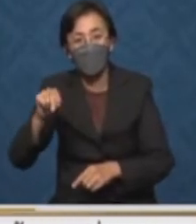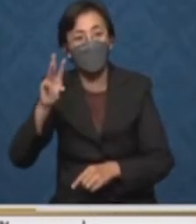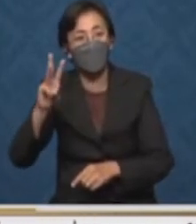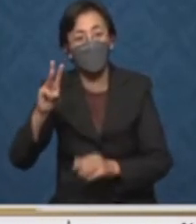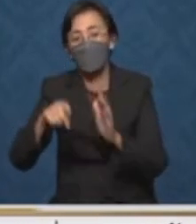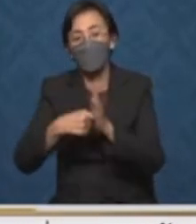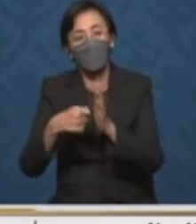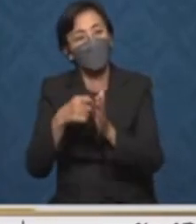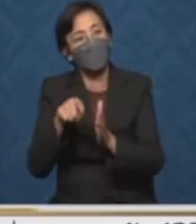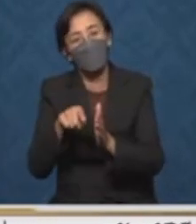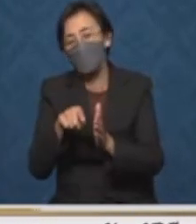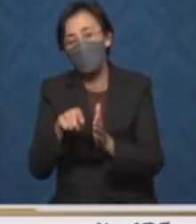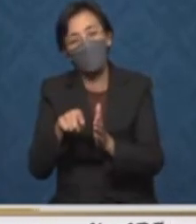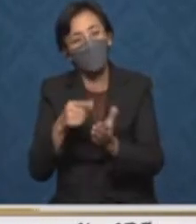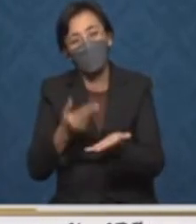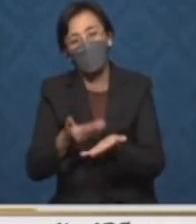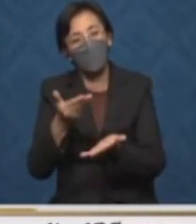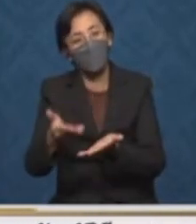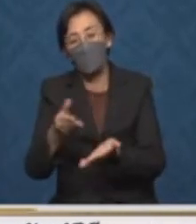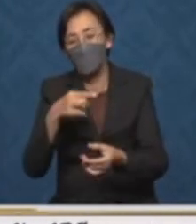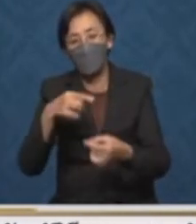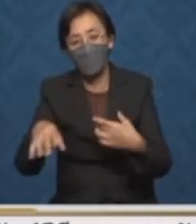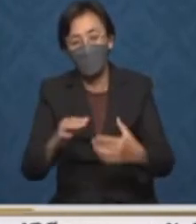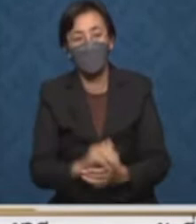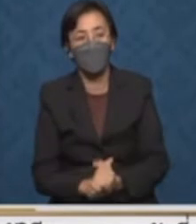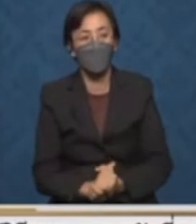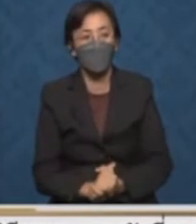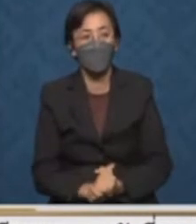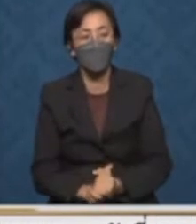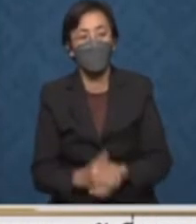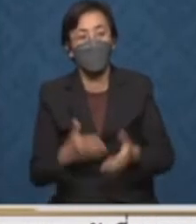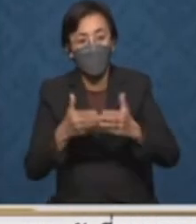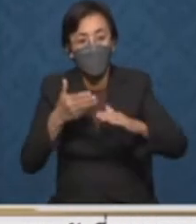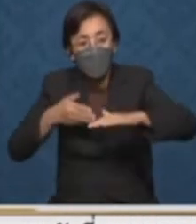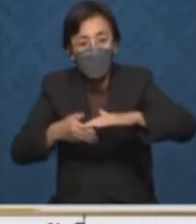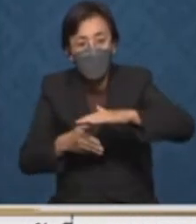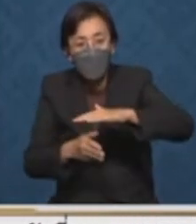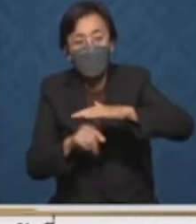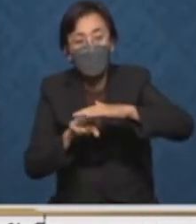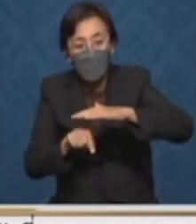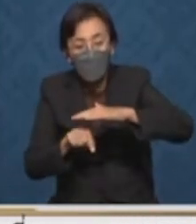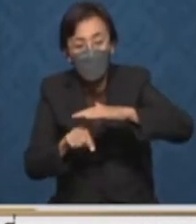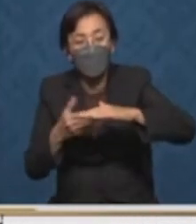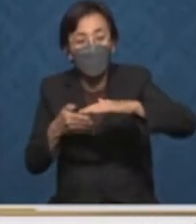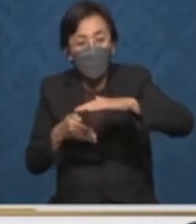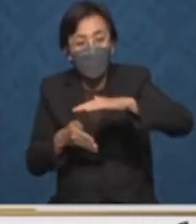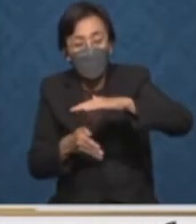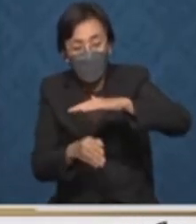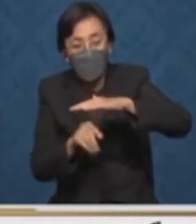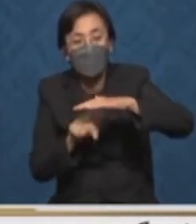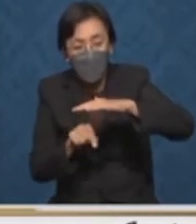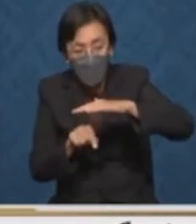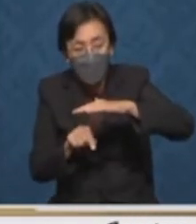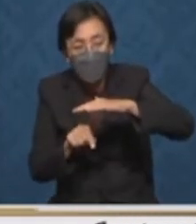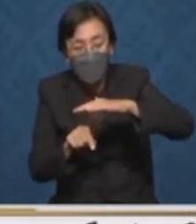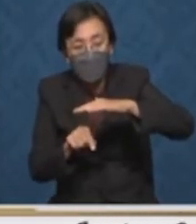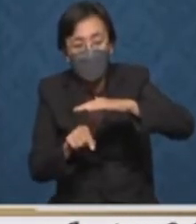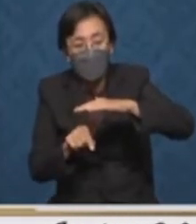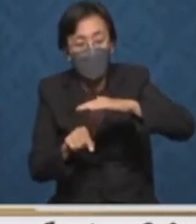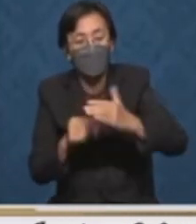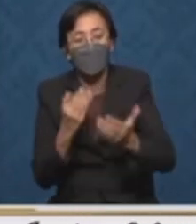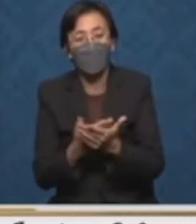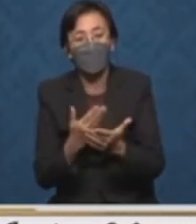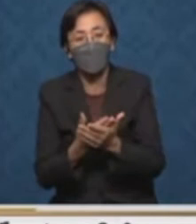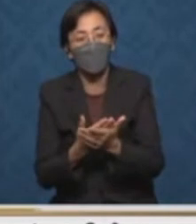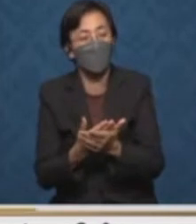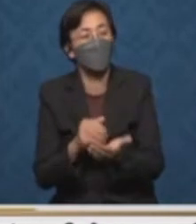อบเหตุผลข้อที่3ครับเรือดำน้ำเนี่ย เรือดำน้ำเนี่ยได้รับการยกเว้นค่